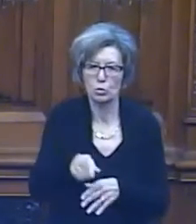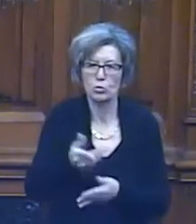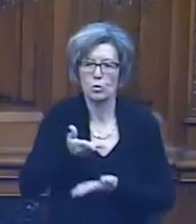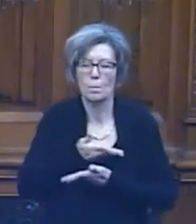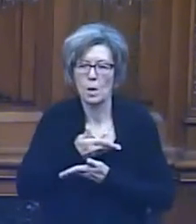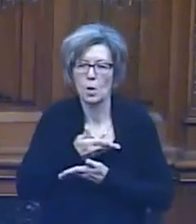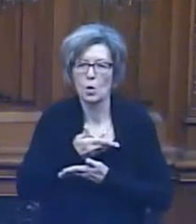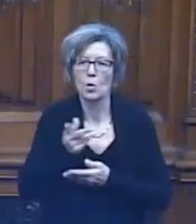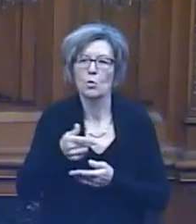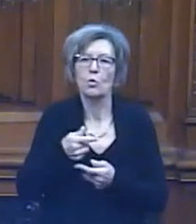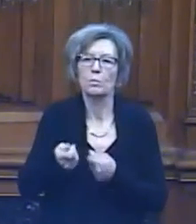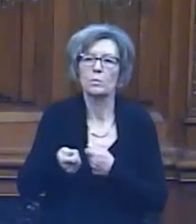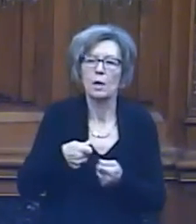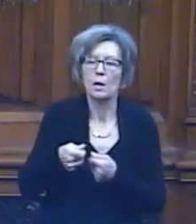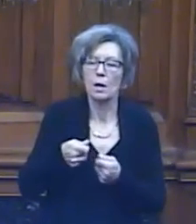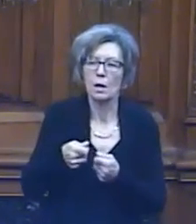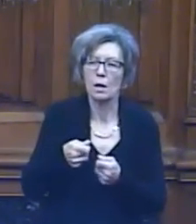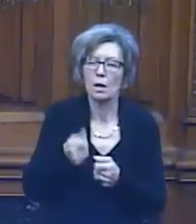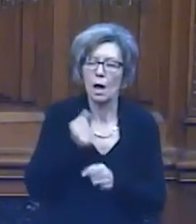vom Arbeitsmarktservice